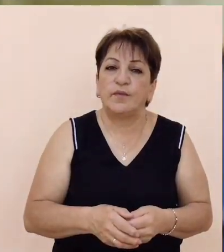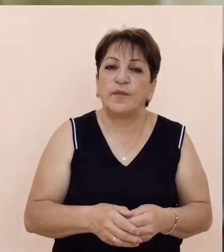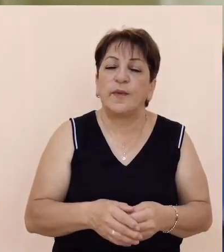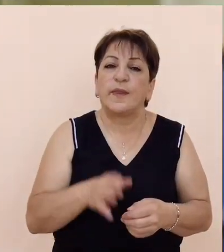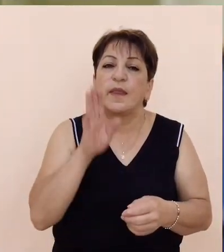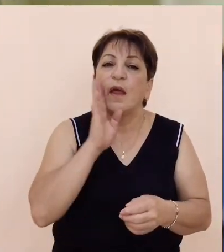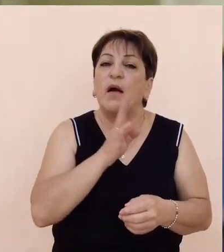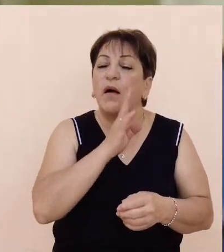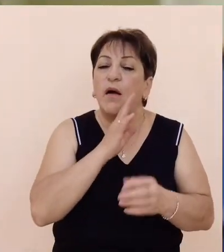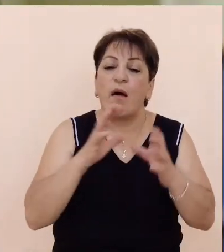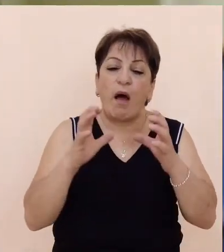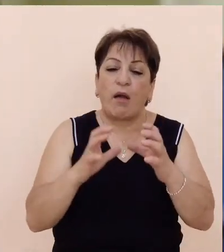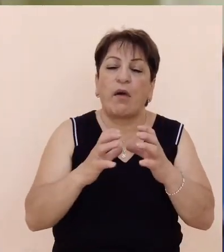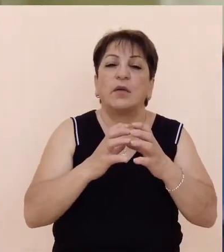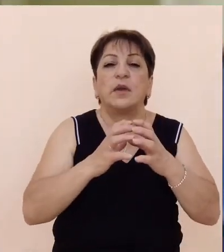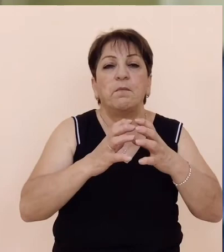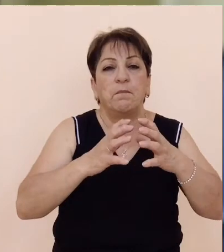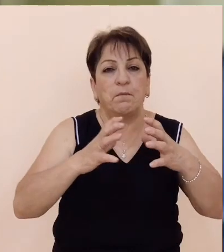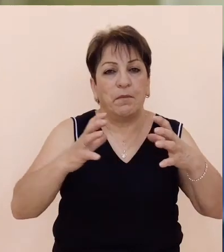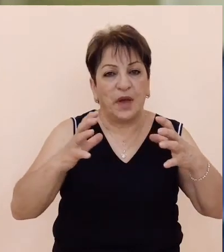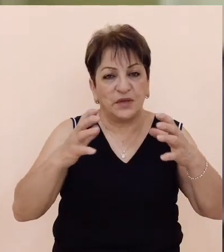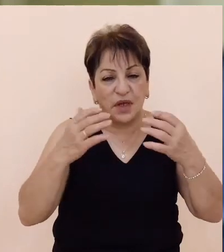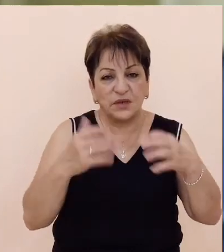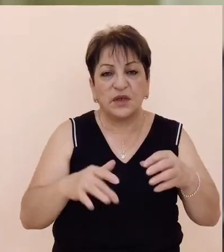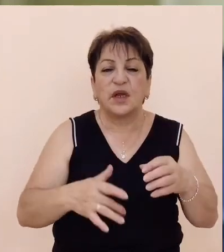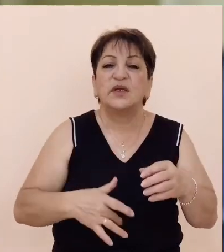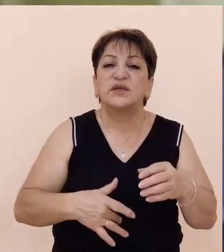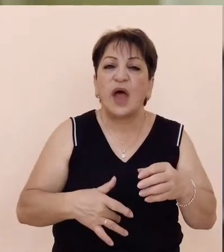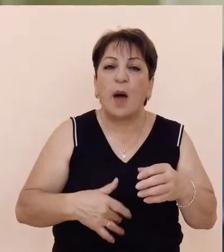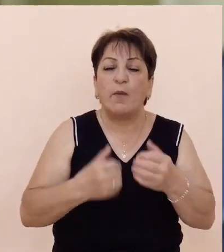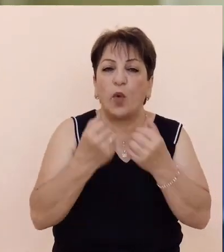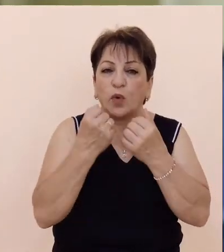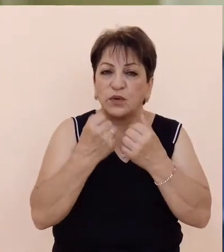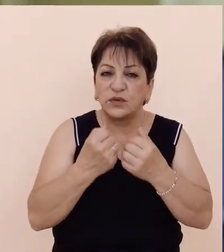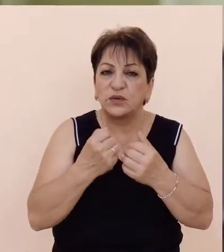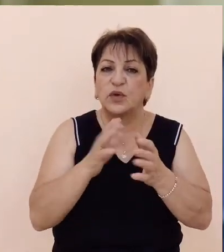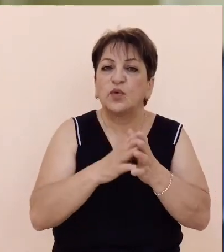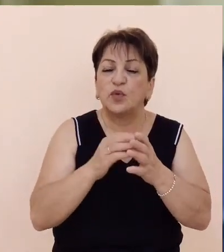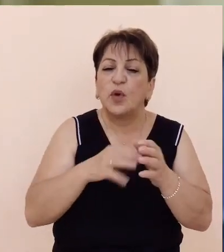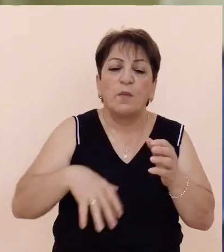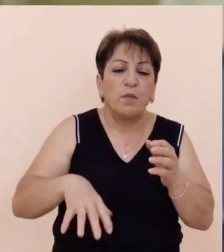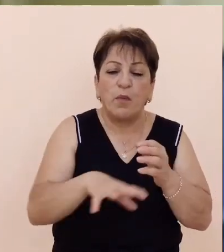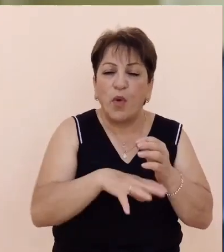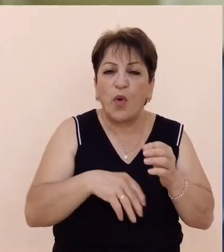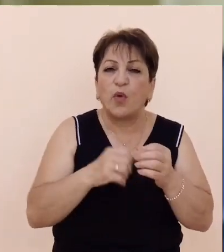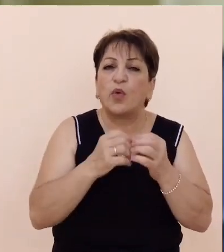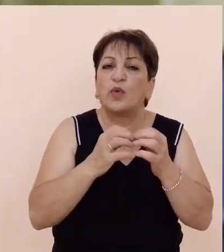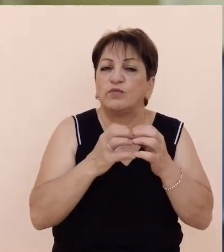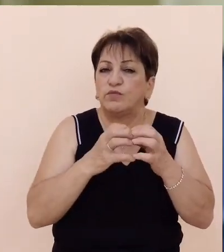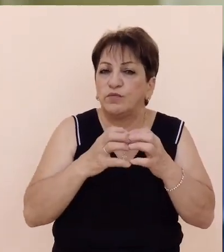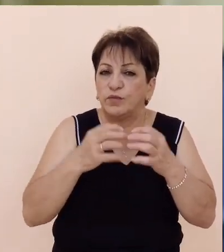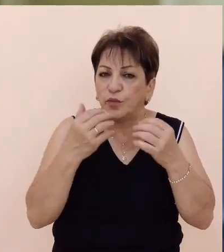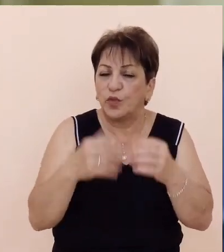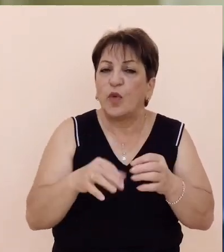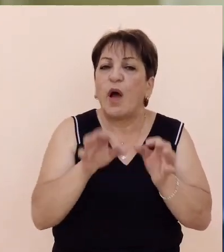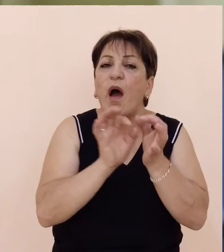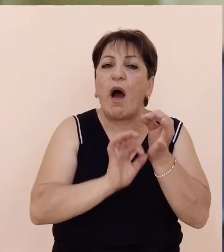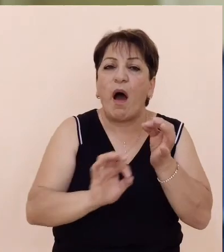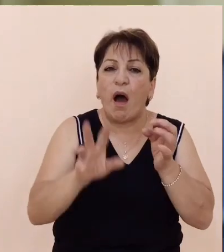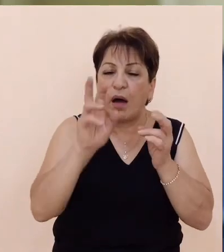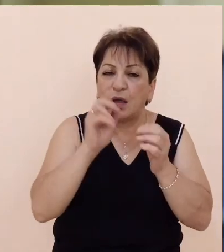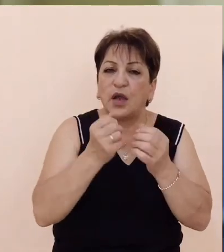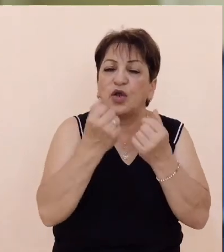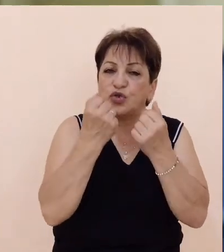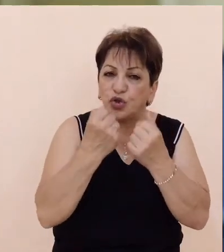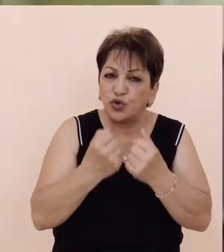Արգանդը բավականին մեծացել է։ Նա ճնշում է ոչ միայն ստամոքսին և ստոցանուն, այլ նաև հարակից օրգաններին, հիմնականում աղիներին,